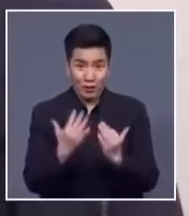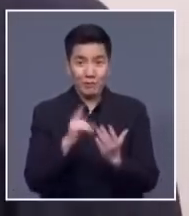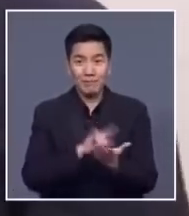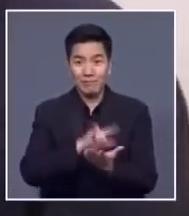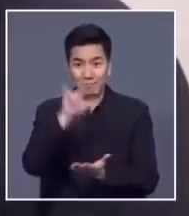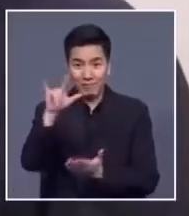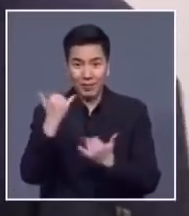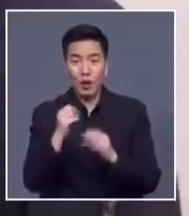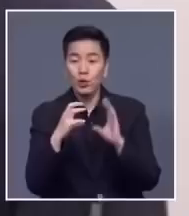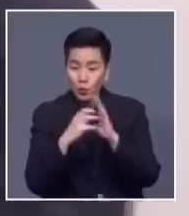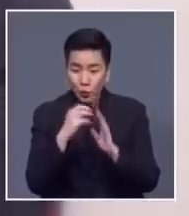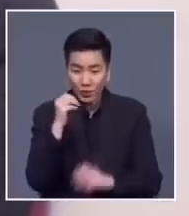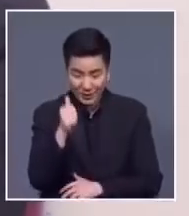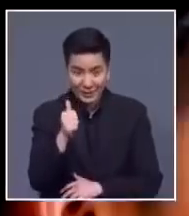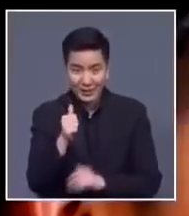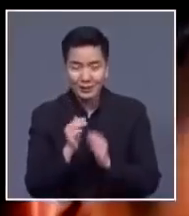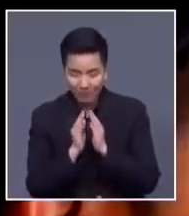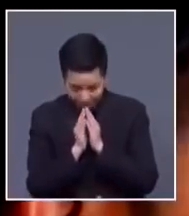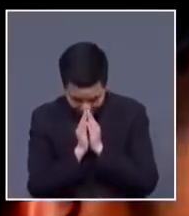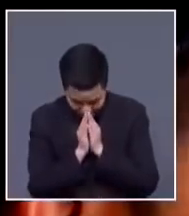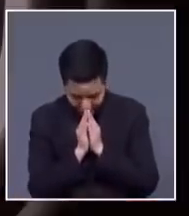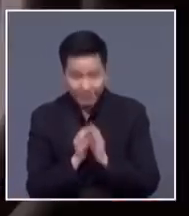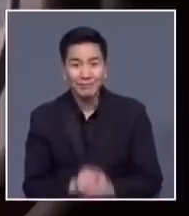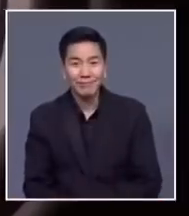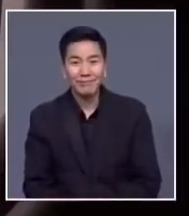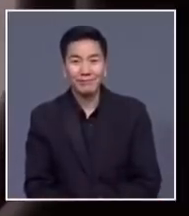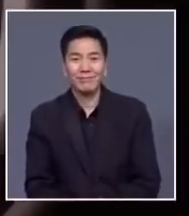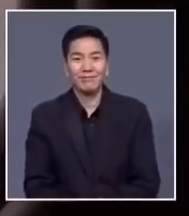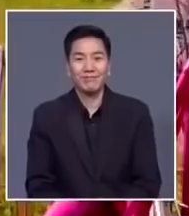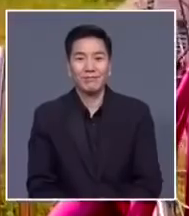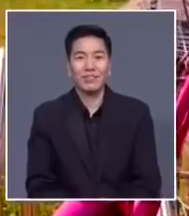พร้อมๆกันเลยนะครับขอให้โชคดีนะครับสวัสดีครับ